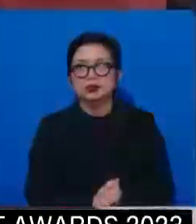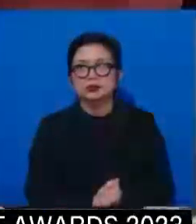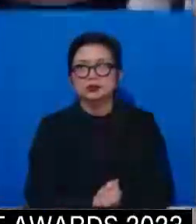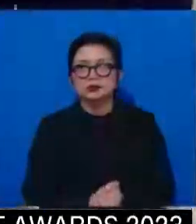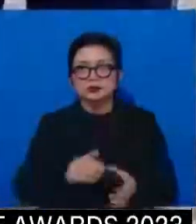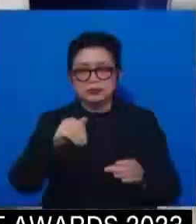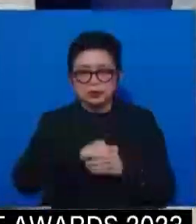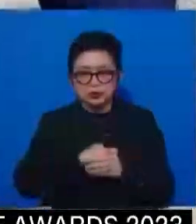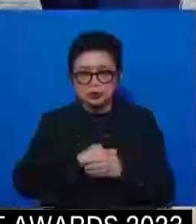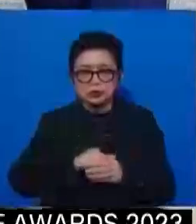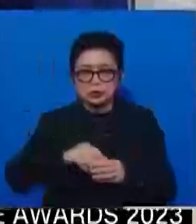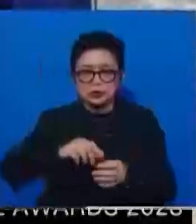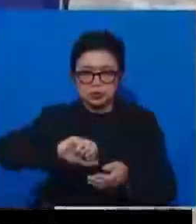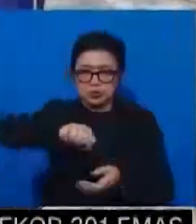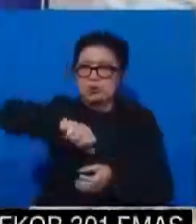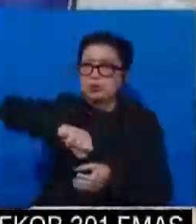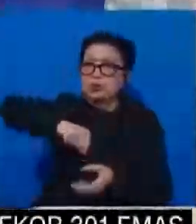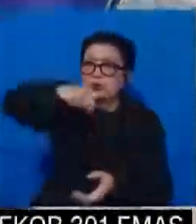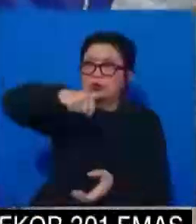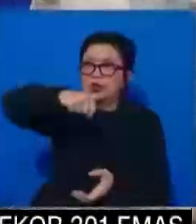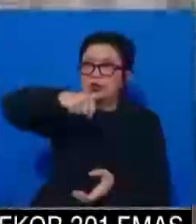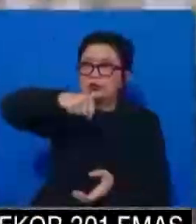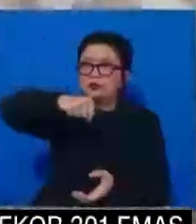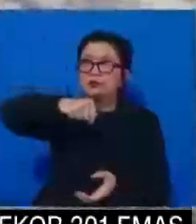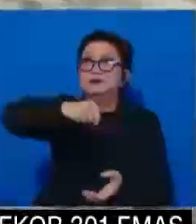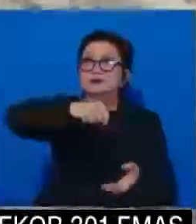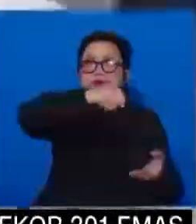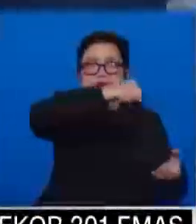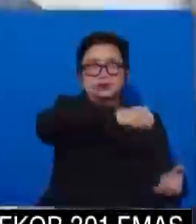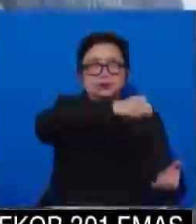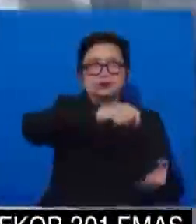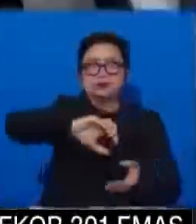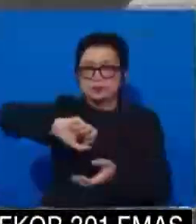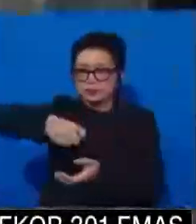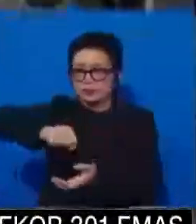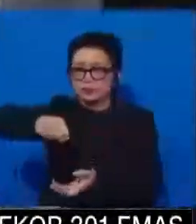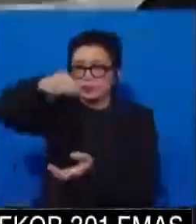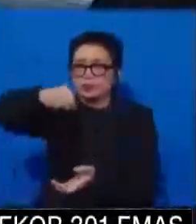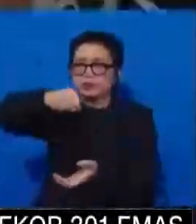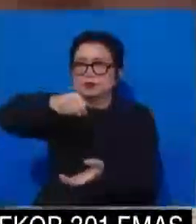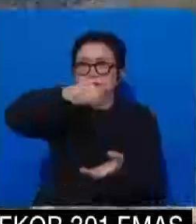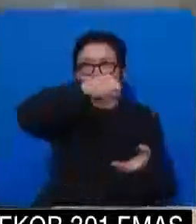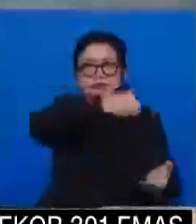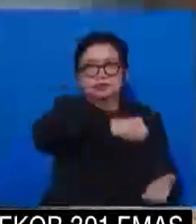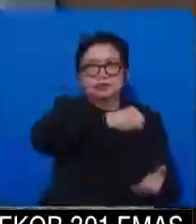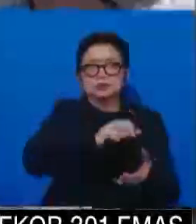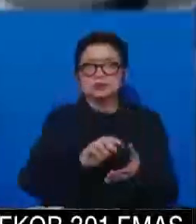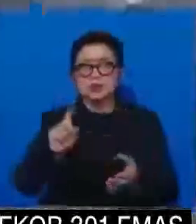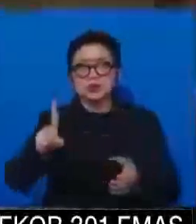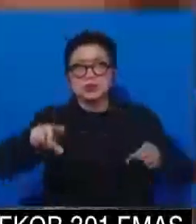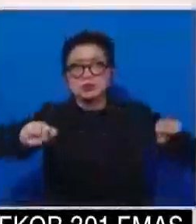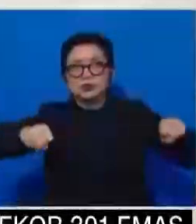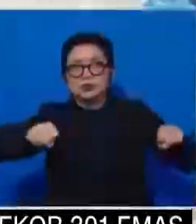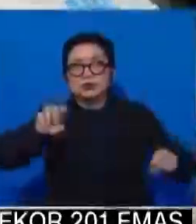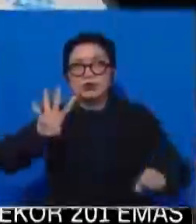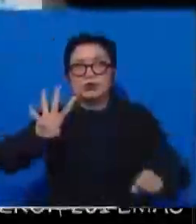dimasukkan karung seperti ini lalu kita angkut ya Pak ya? Iya. Angkut untuk ke gudang. Satu sepeda motor biasanya mengangkut 4